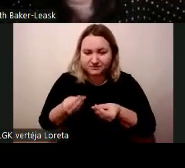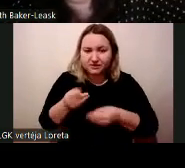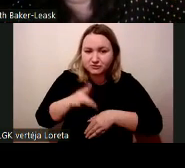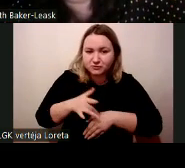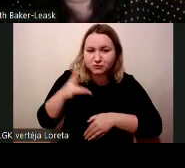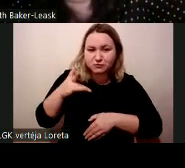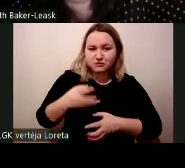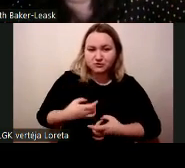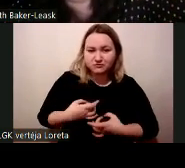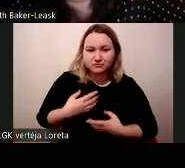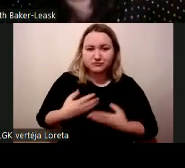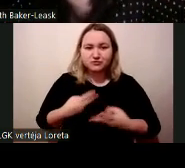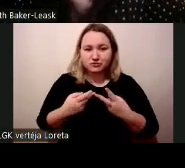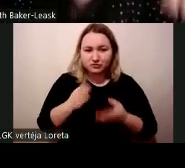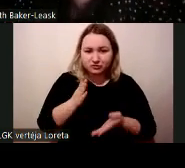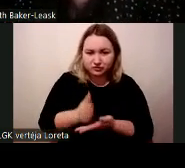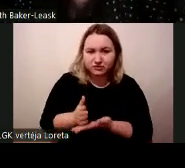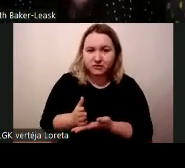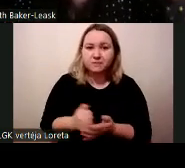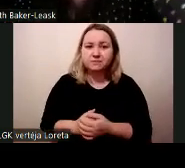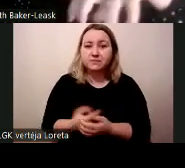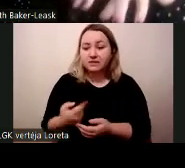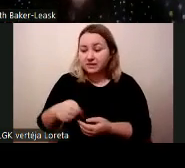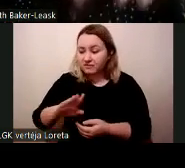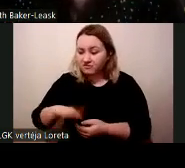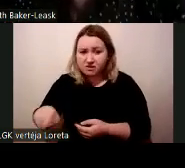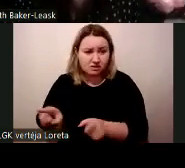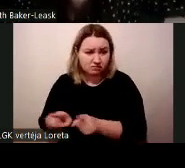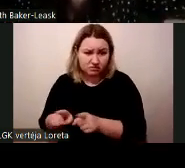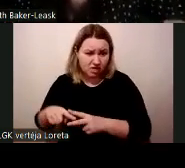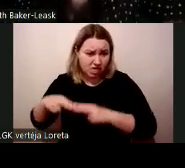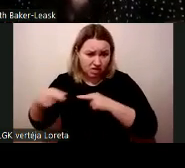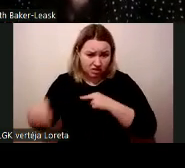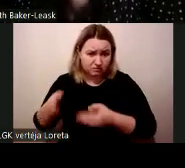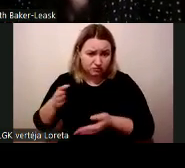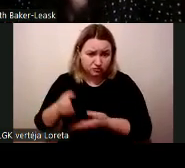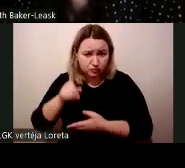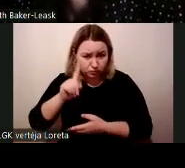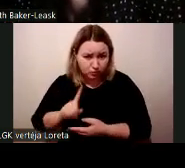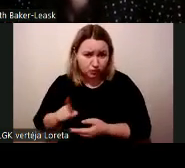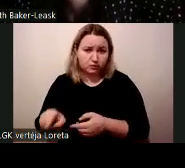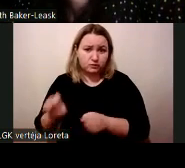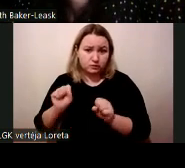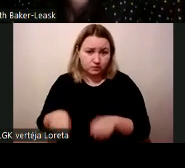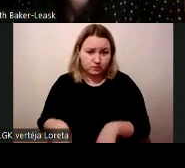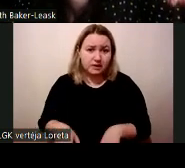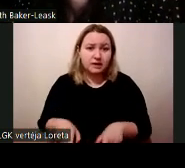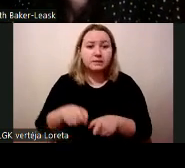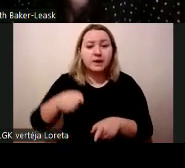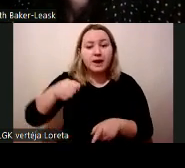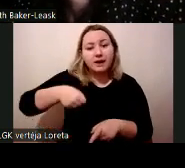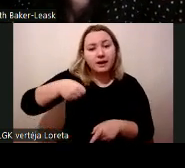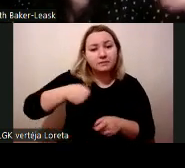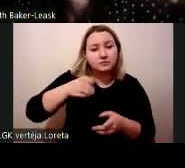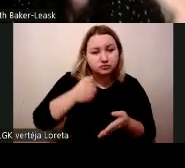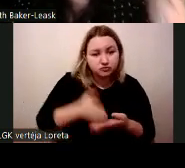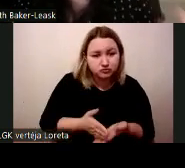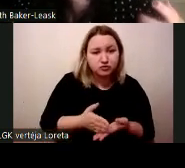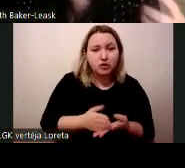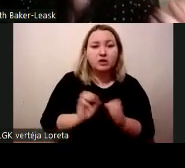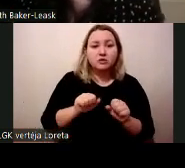rankas. Lygiai taip pat tai aktualu ir vaikams. Tas pats galioja ir krepšeliams, į